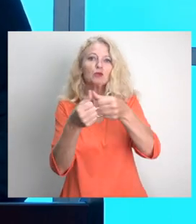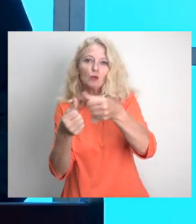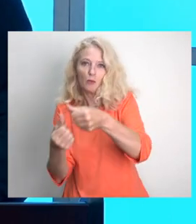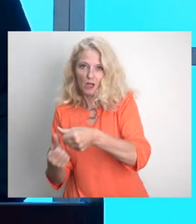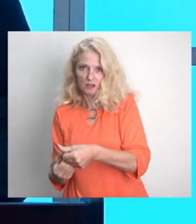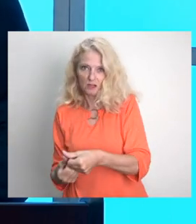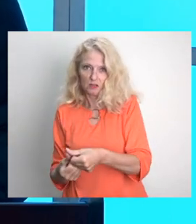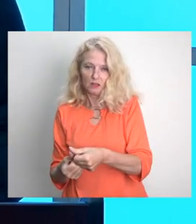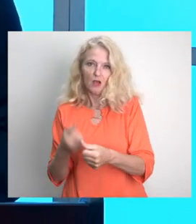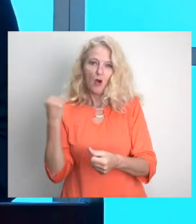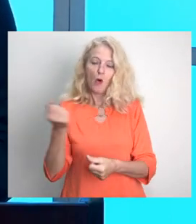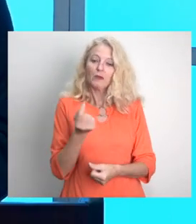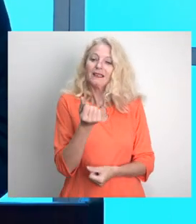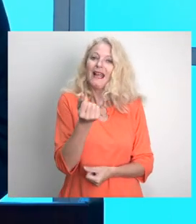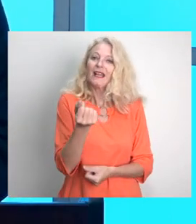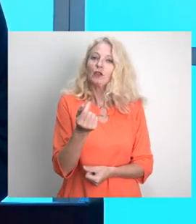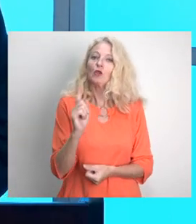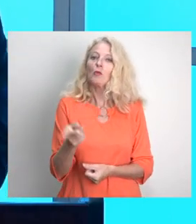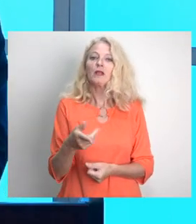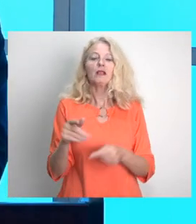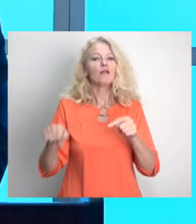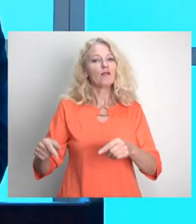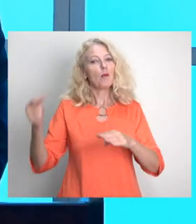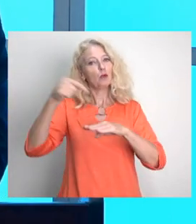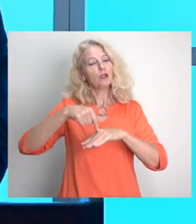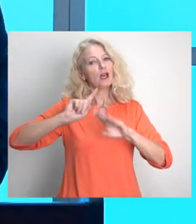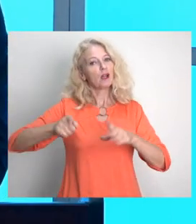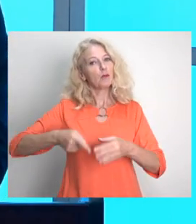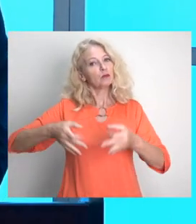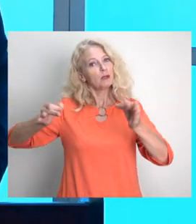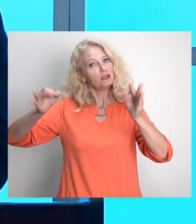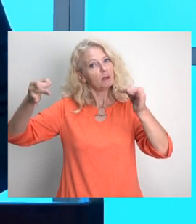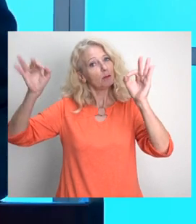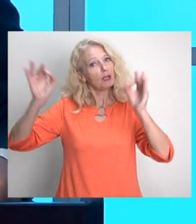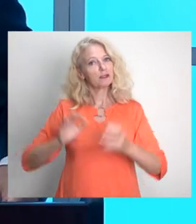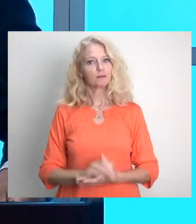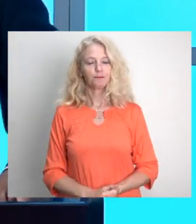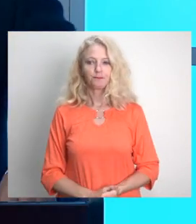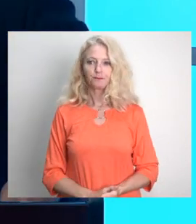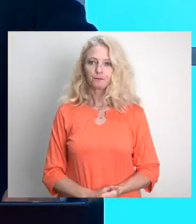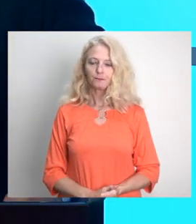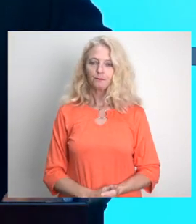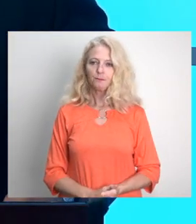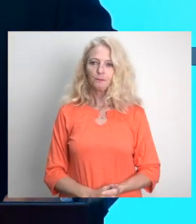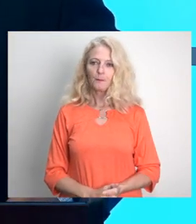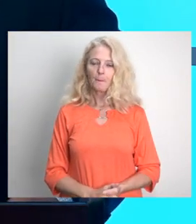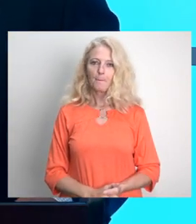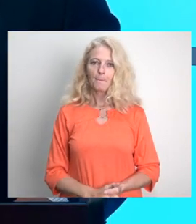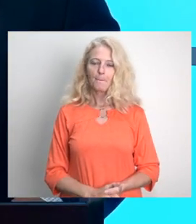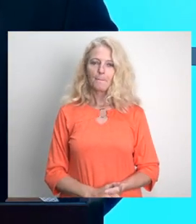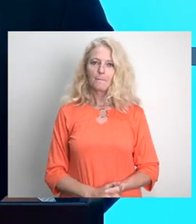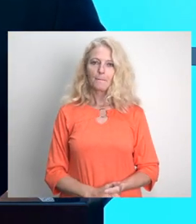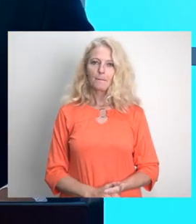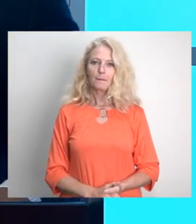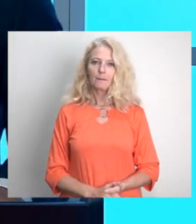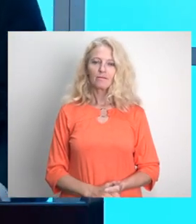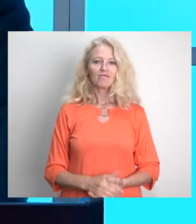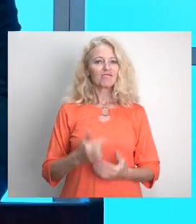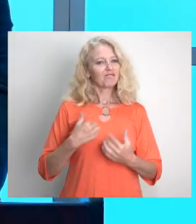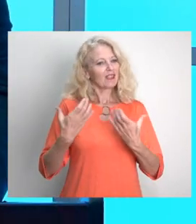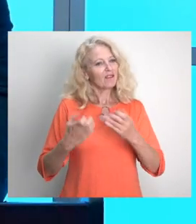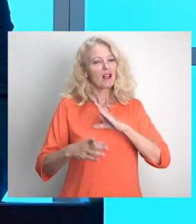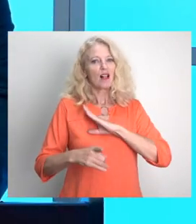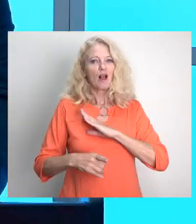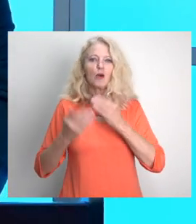economie, dat wij klaar zijn met ons nieuw product Bonaire. Ik wil hier ook